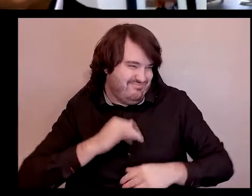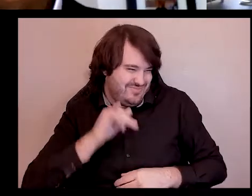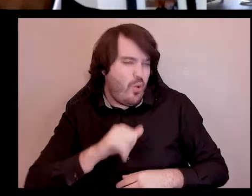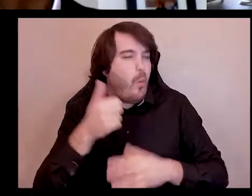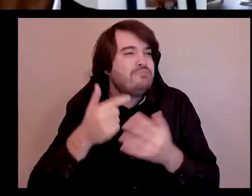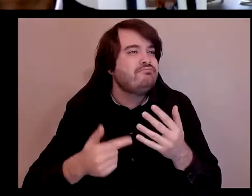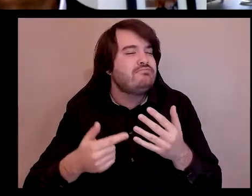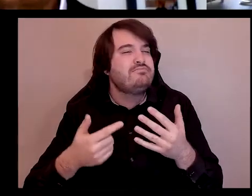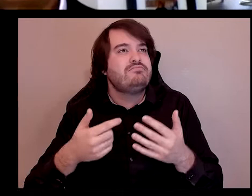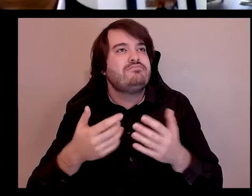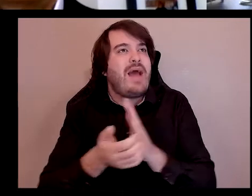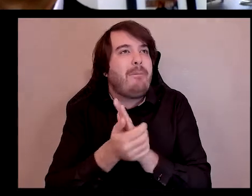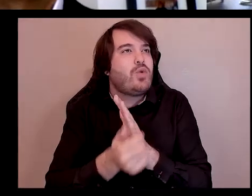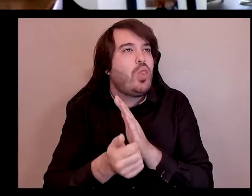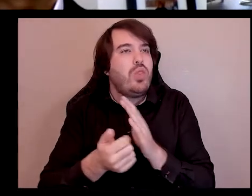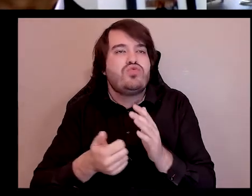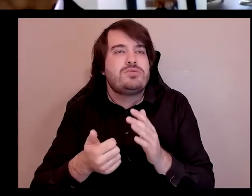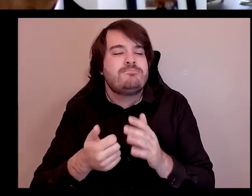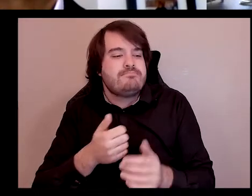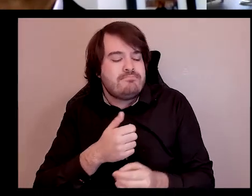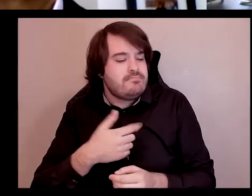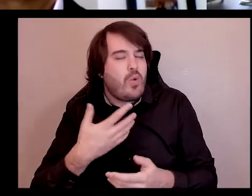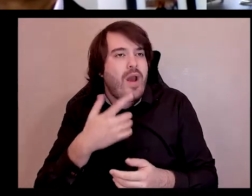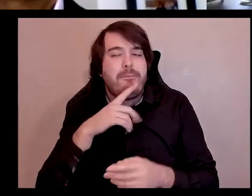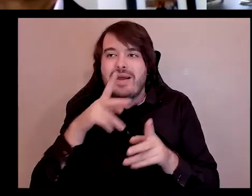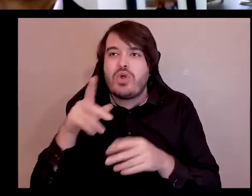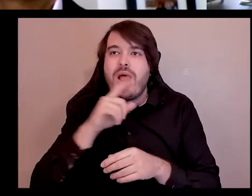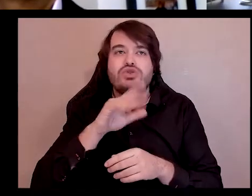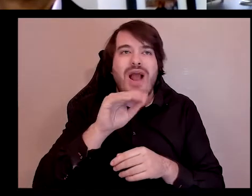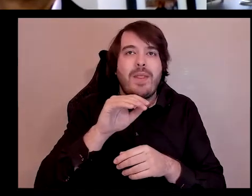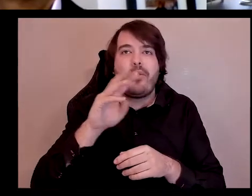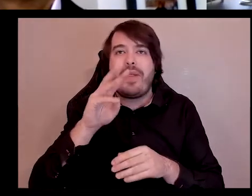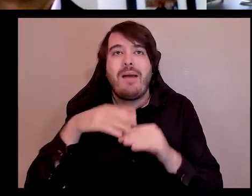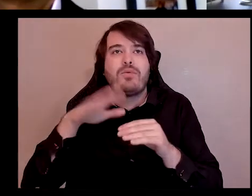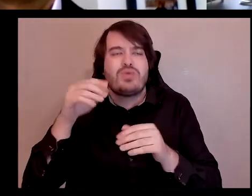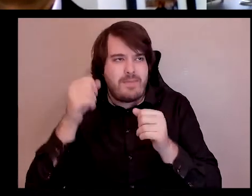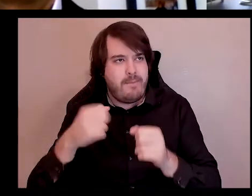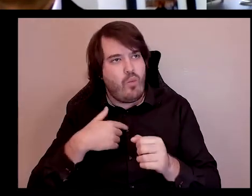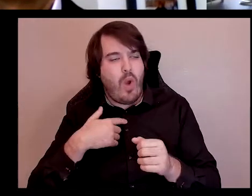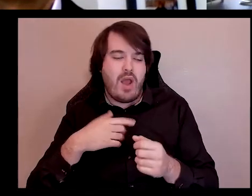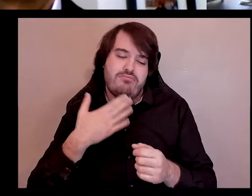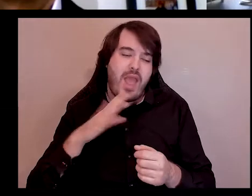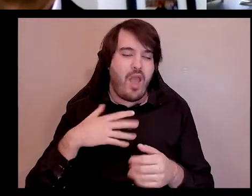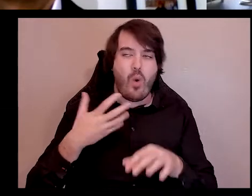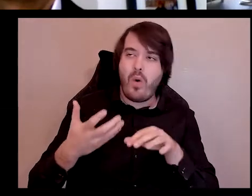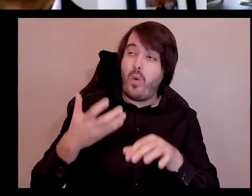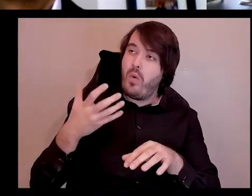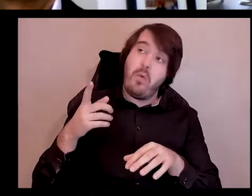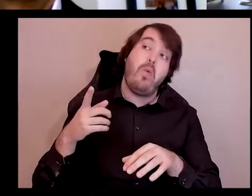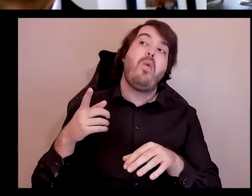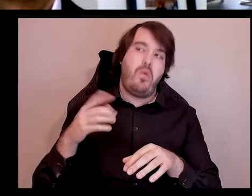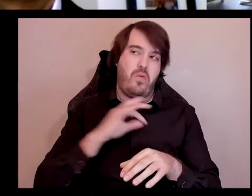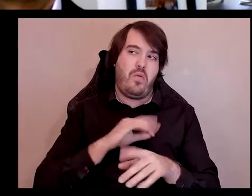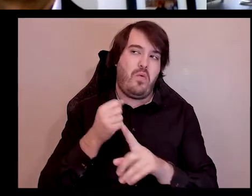d'autres aptitudes qui pourraient être présentes. Quelles sont justement les aptitudes où quelqu'un de plus de 50, 60 ans